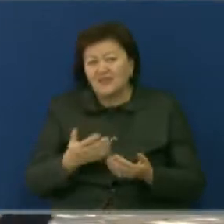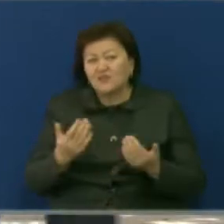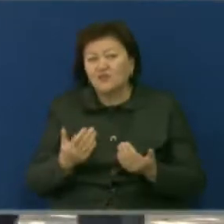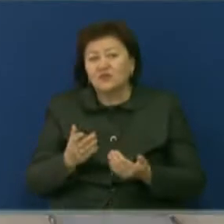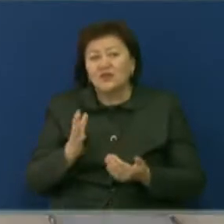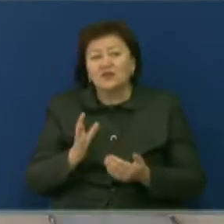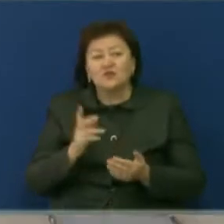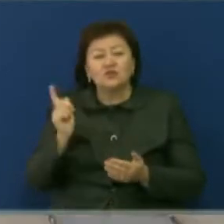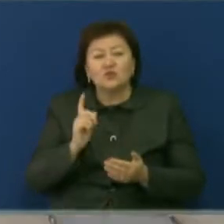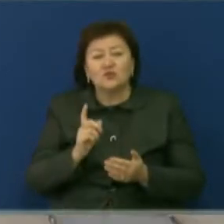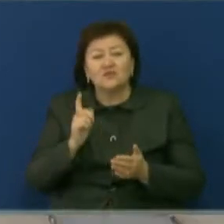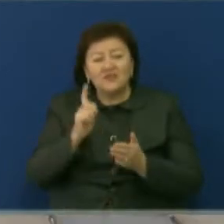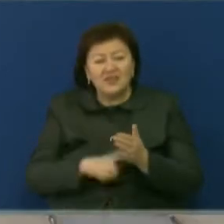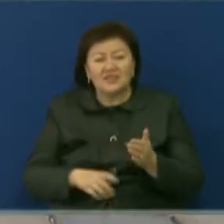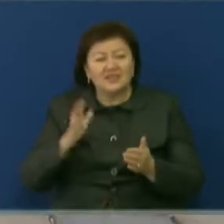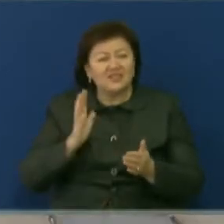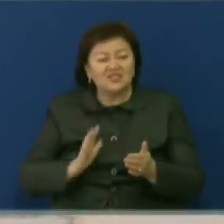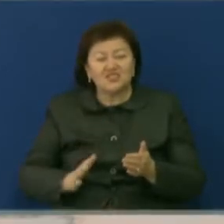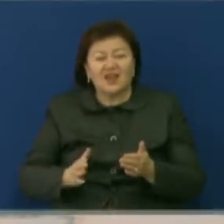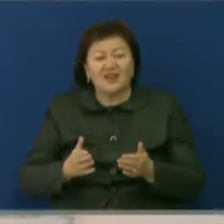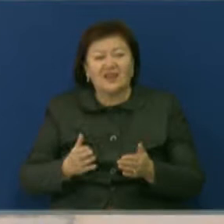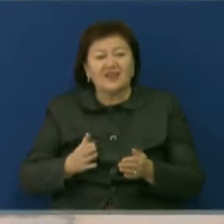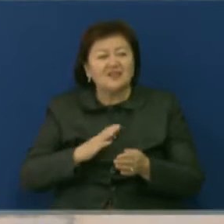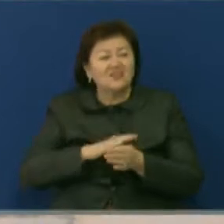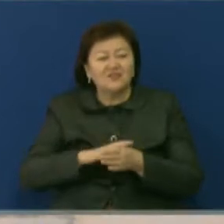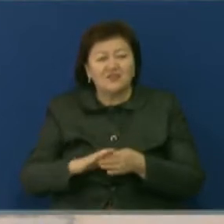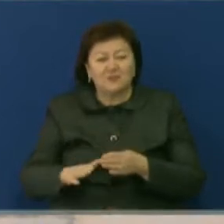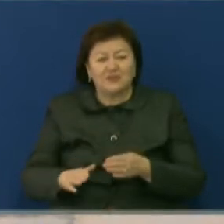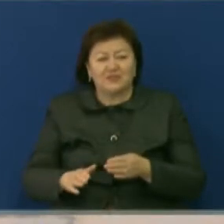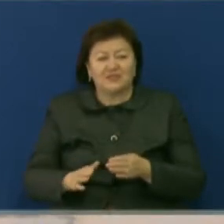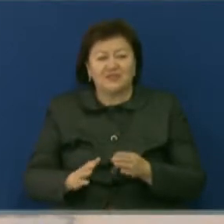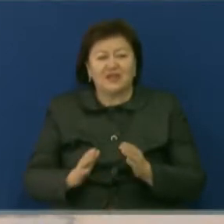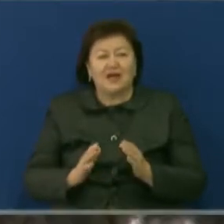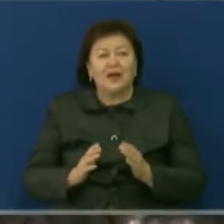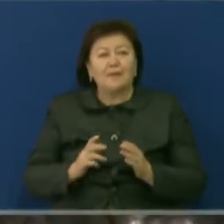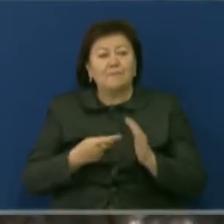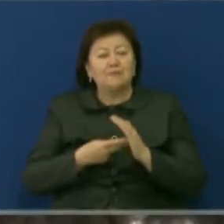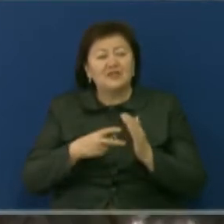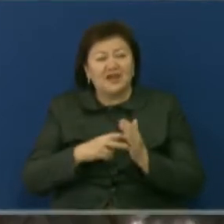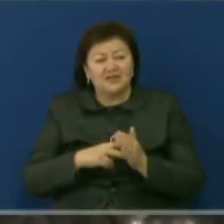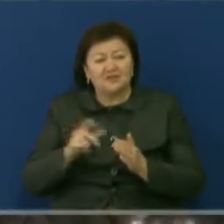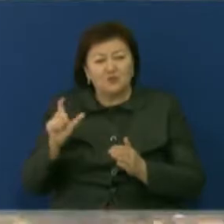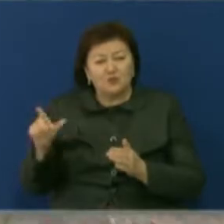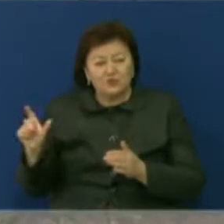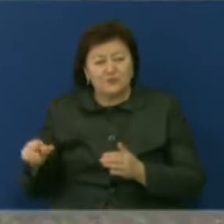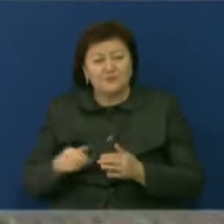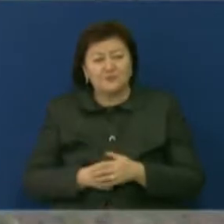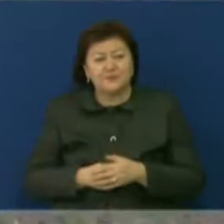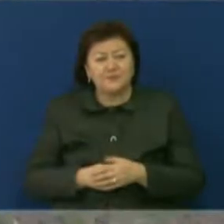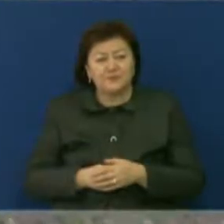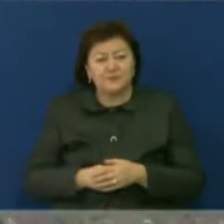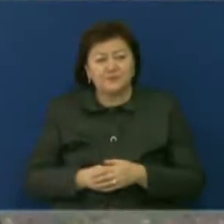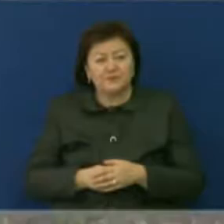ақталмады. Мердігерлердің нашар орындаған жұмысы қайта құруға жұмсалған бюджет қаражатына тұрмайды деп санайды семейліктер.